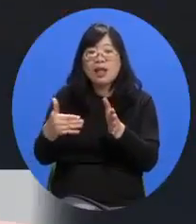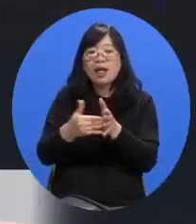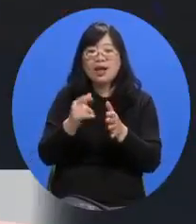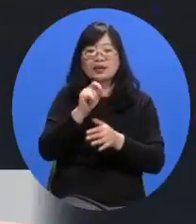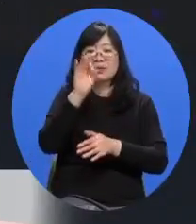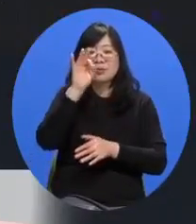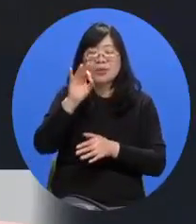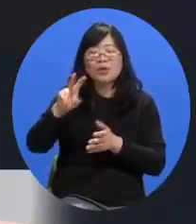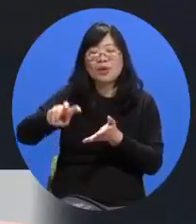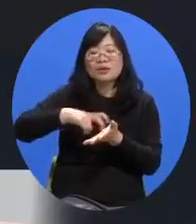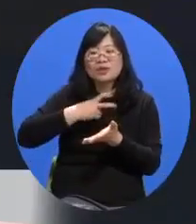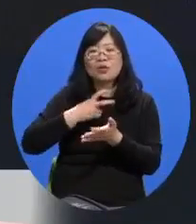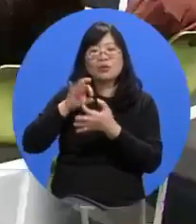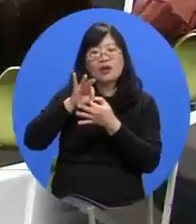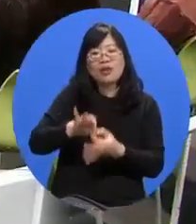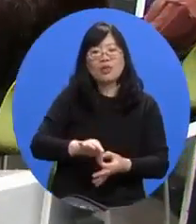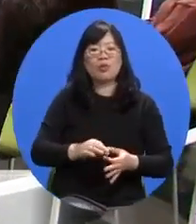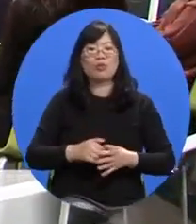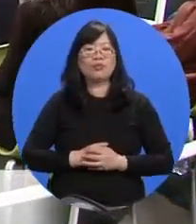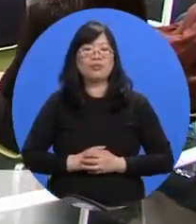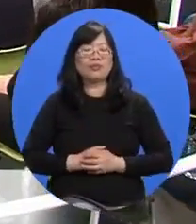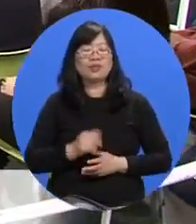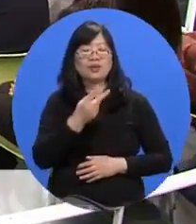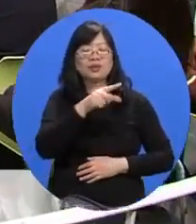시청자 여러분의 의견을 저희가 받고 있습니다.